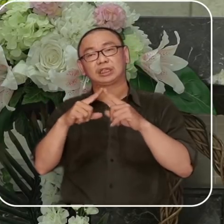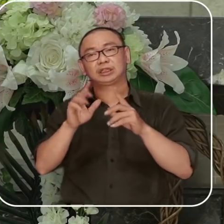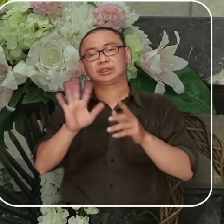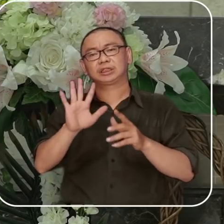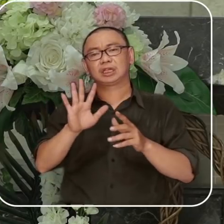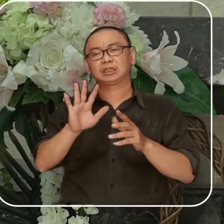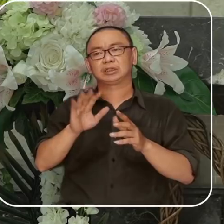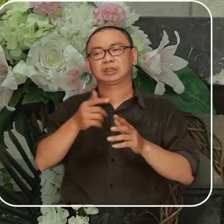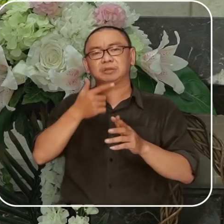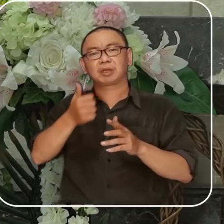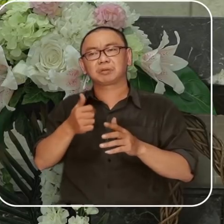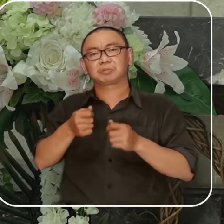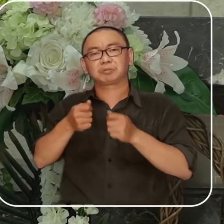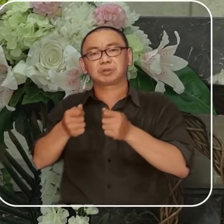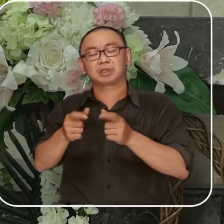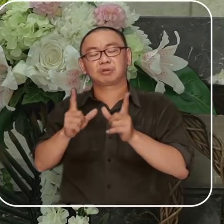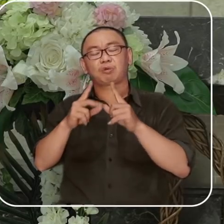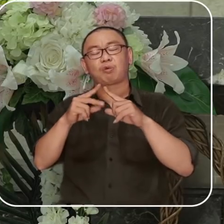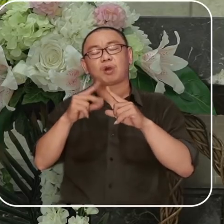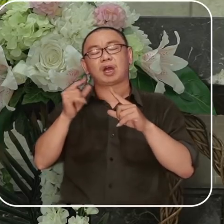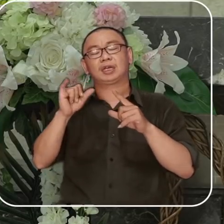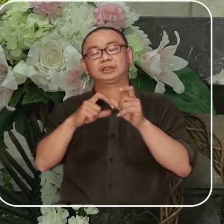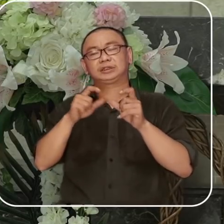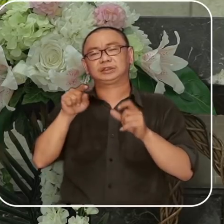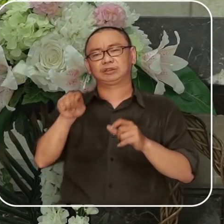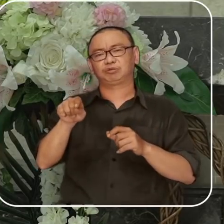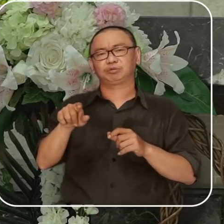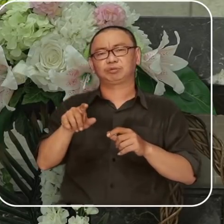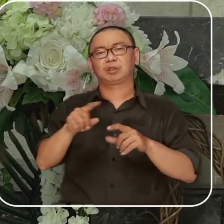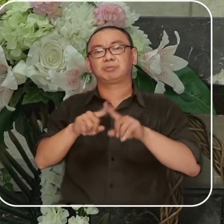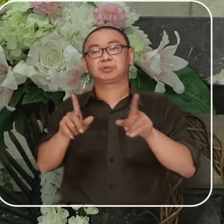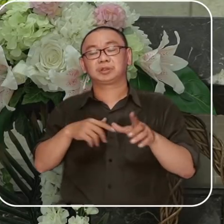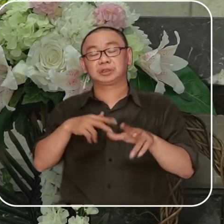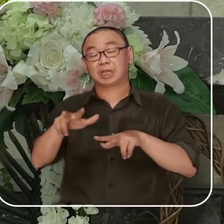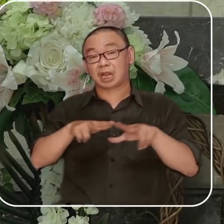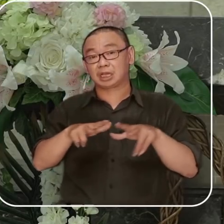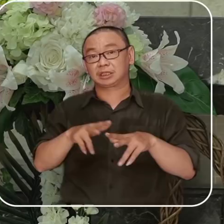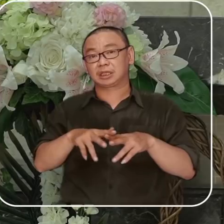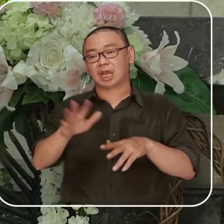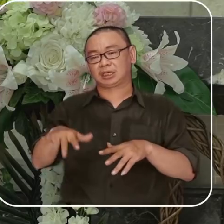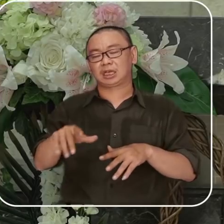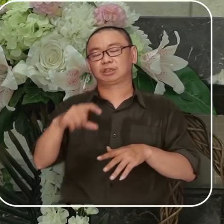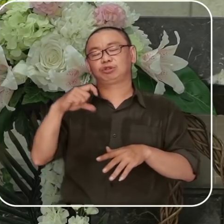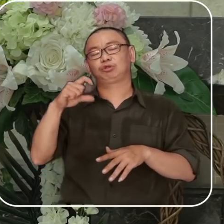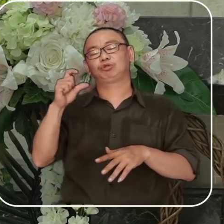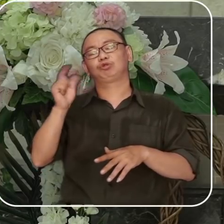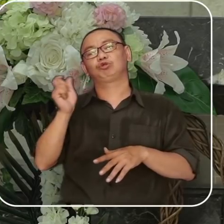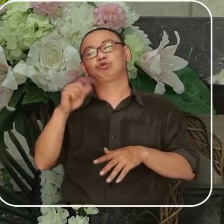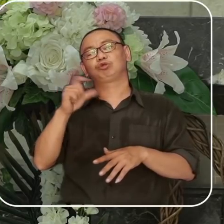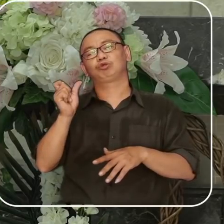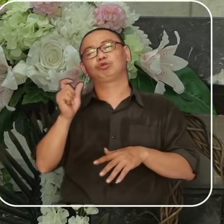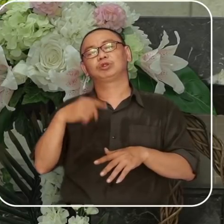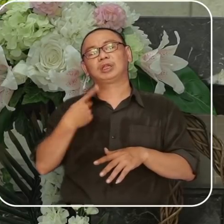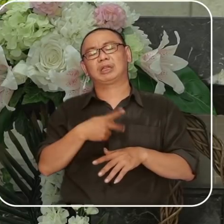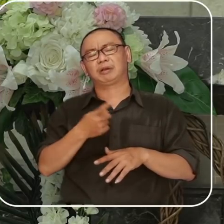dinikmati oleh pemberi waris itu. Namun akan dijalani oleh anak cucunya.